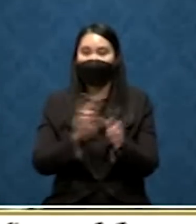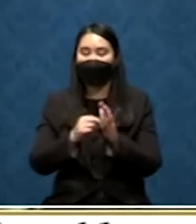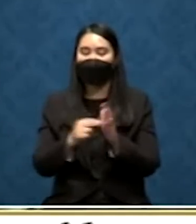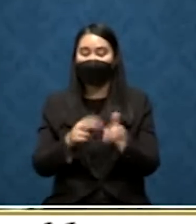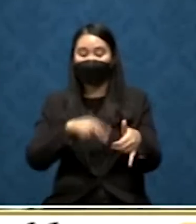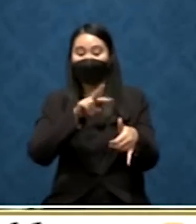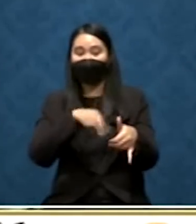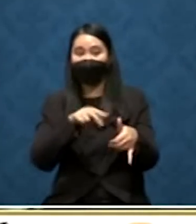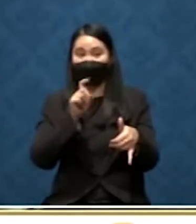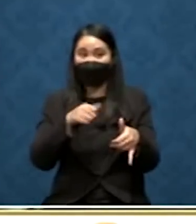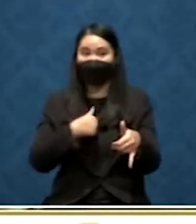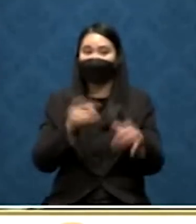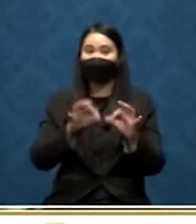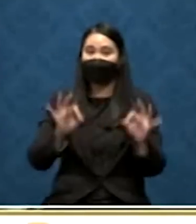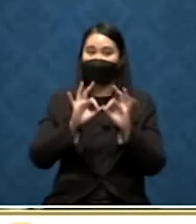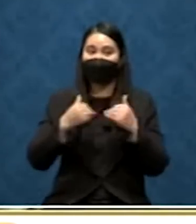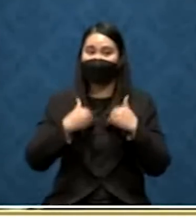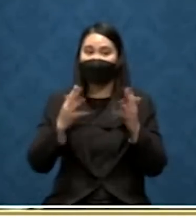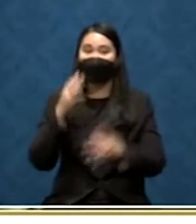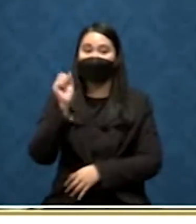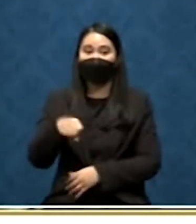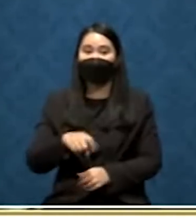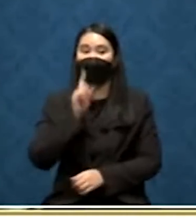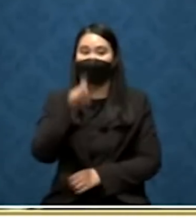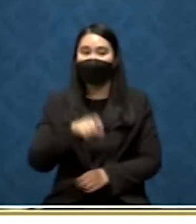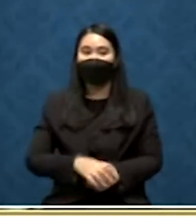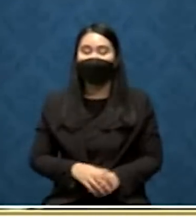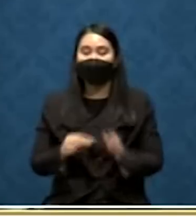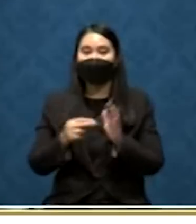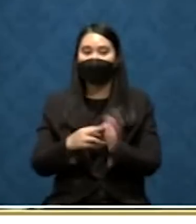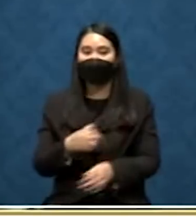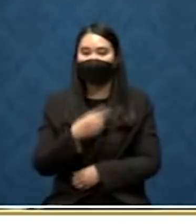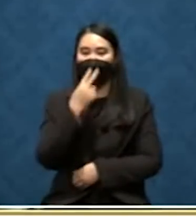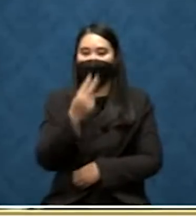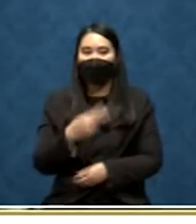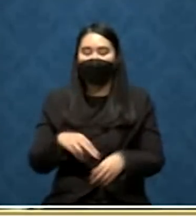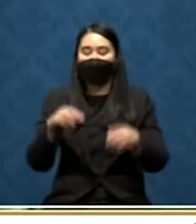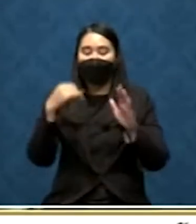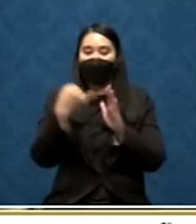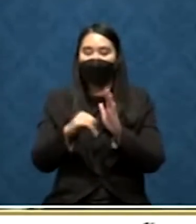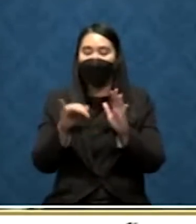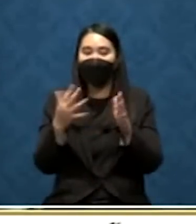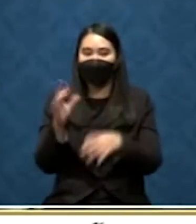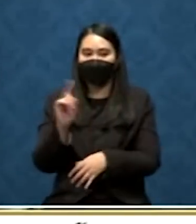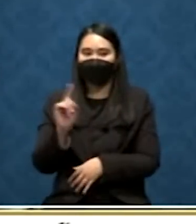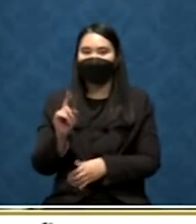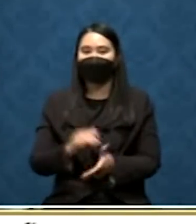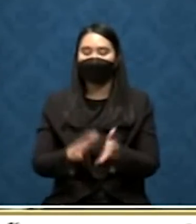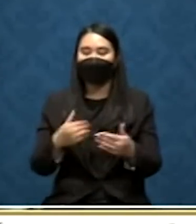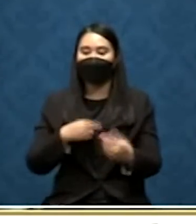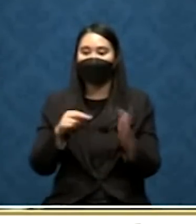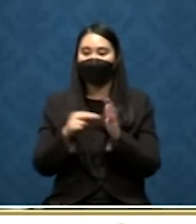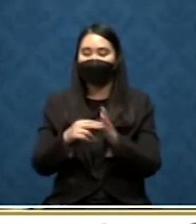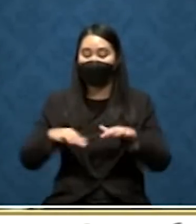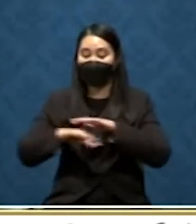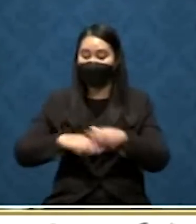คอยดูก่อนใช่ไวาคนคนนั้มีความสำคญอยู่อเปล่าไม่ตองไปดูใเรื่องของความร้ายแงของคดีความน่าเชื่อถือของ